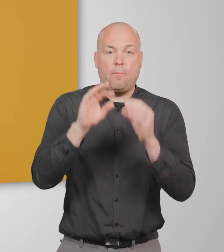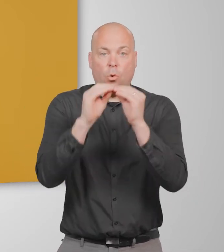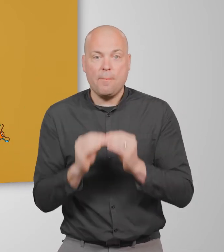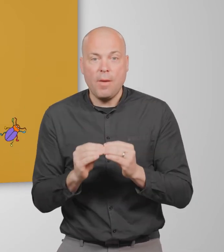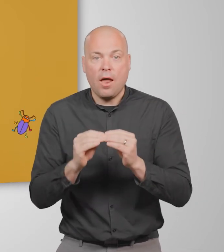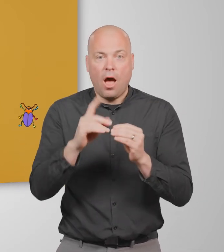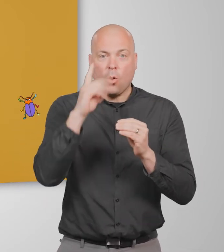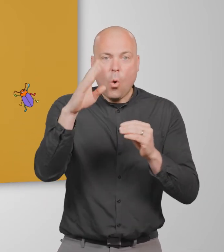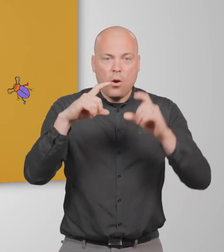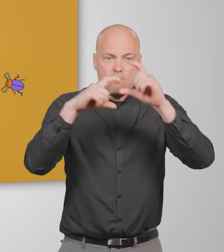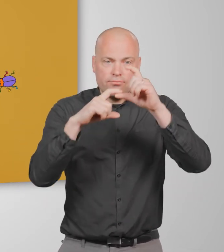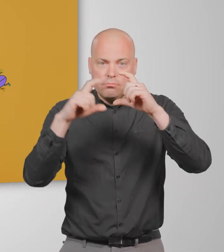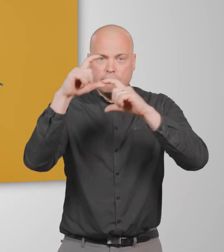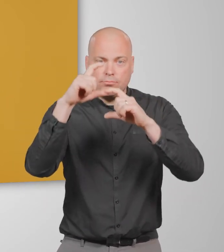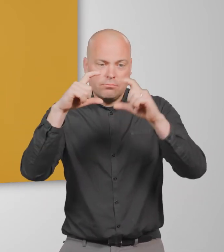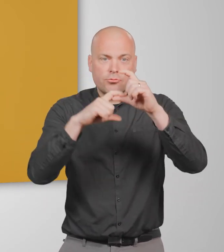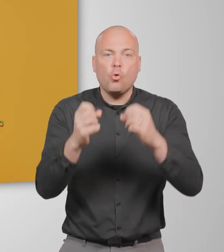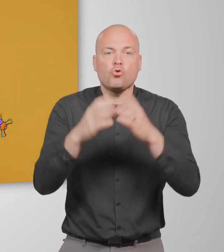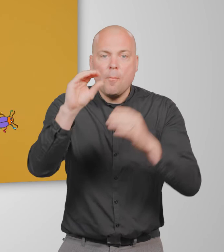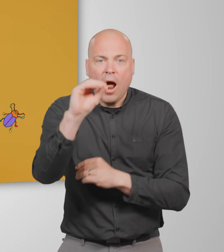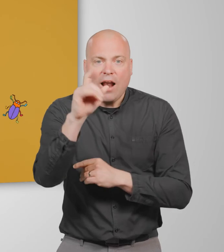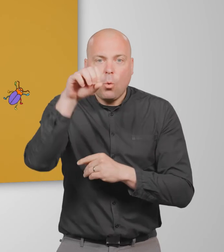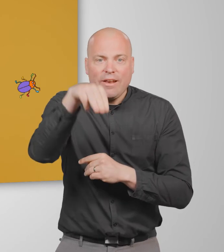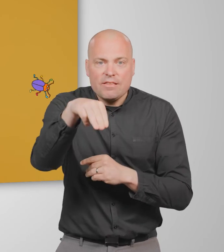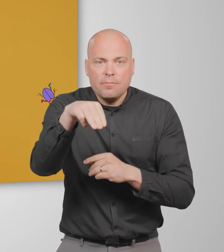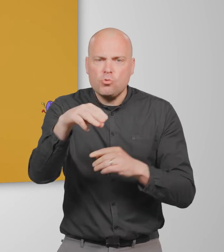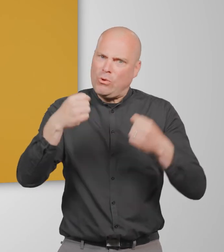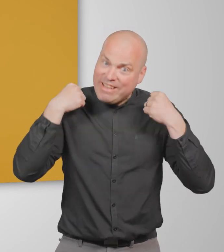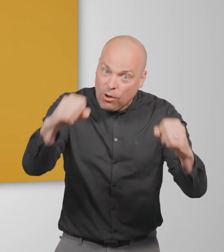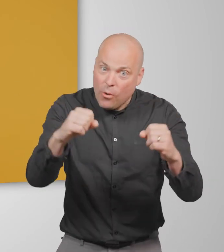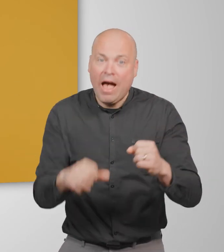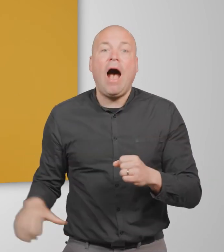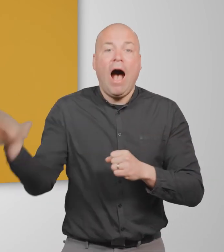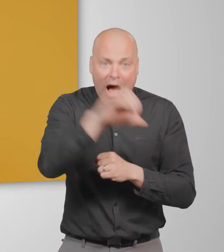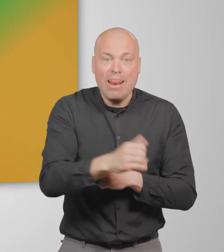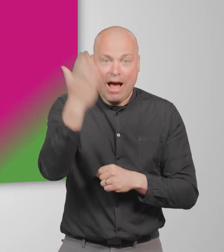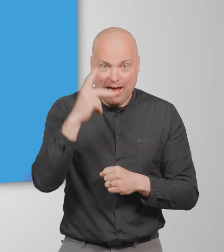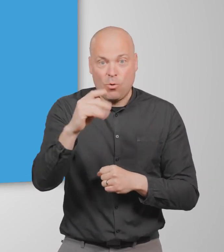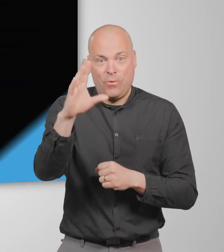man sätter ihop som pusselbitar och skapar algoritmer med. Så sätt igång, alla kan koda!